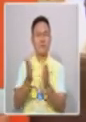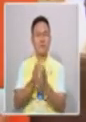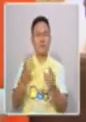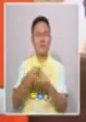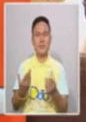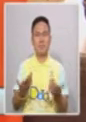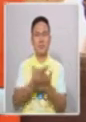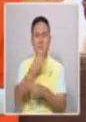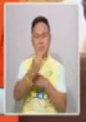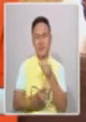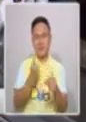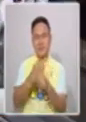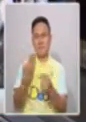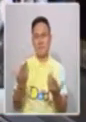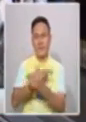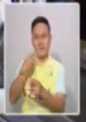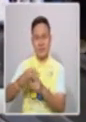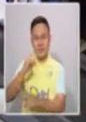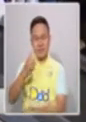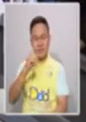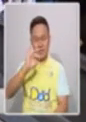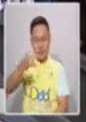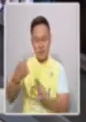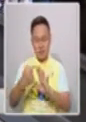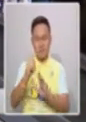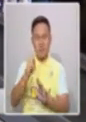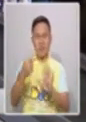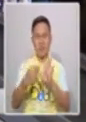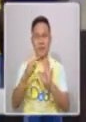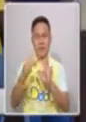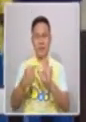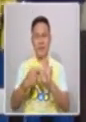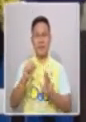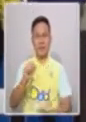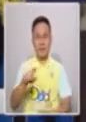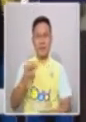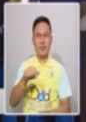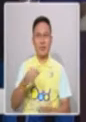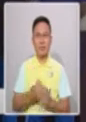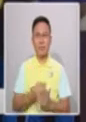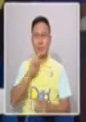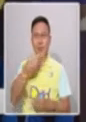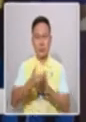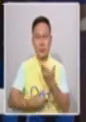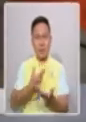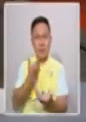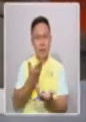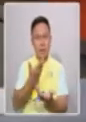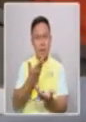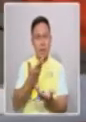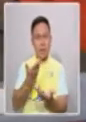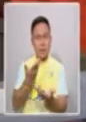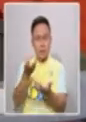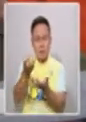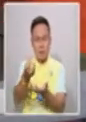คุณป้าขายดีไหมเนี่ยเห็นขายเนี่ยโอ้โหน้องๆมัน เยอะเลย จิ้มดูก่อนขายดีค่ะ จานเท่าไหร่ครับคุณป้าน ี่ข้าวมันไก่จิ้ม5บาท